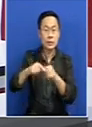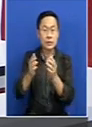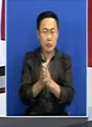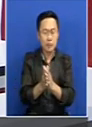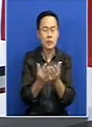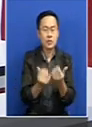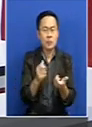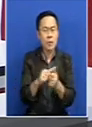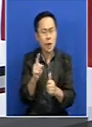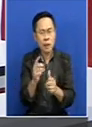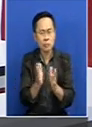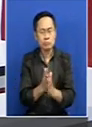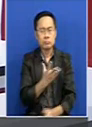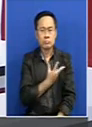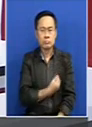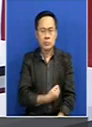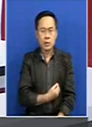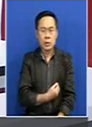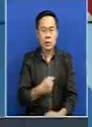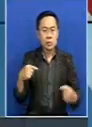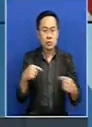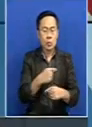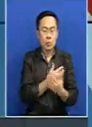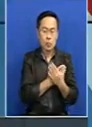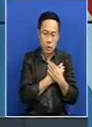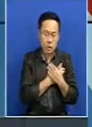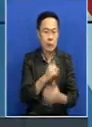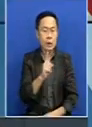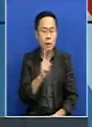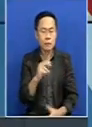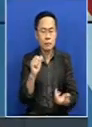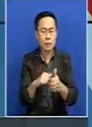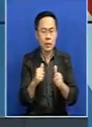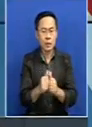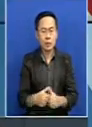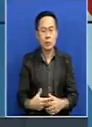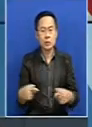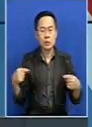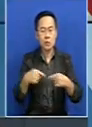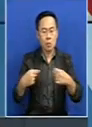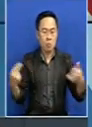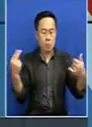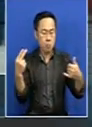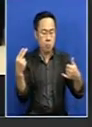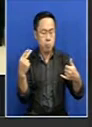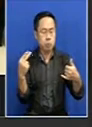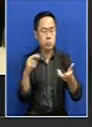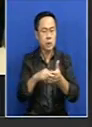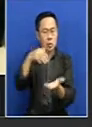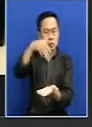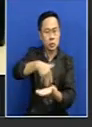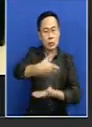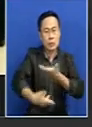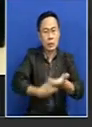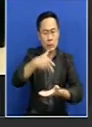รณีที่เกิดขึ้นล่าสุดเป็นเหตุสลดเกิดขึ้นรับวันวาเลนไทน์ค่ะอันนี้เป็นกรณีการยิงกันเสียชีวิต2รายนะคะที่ห้